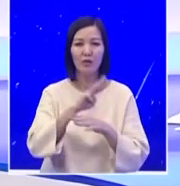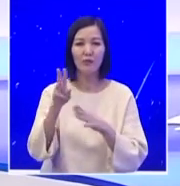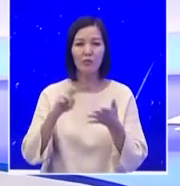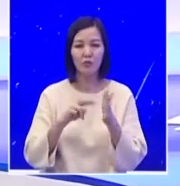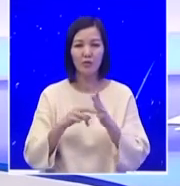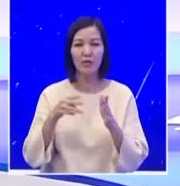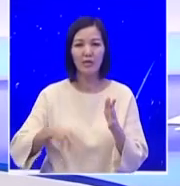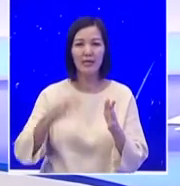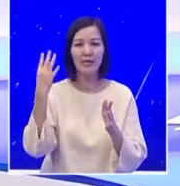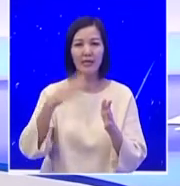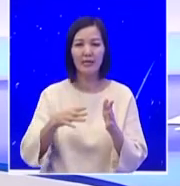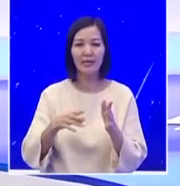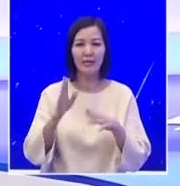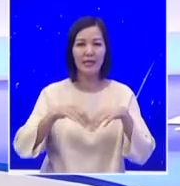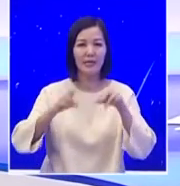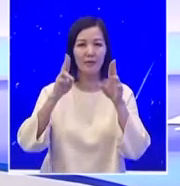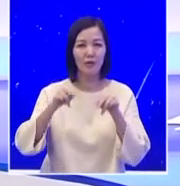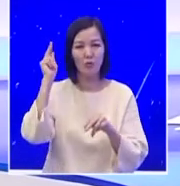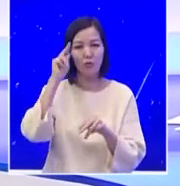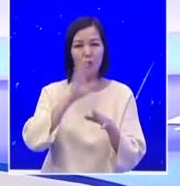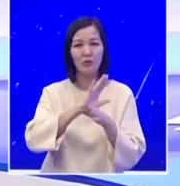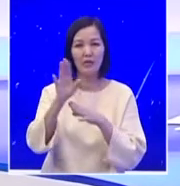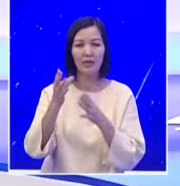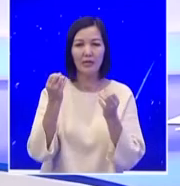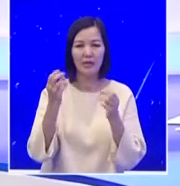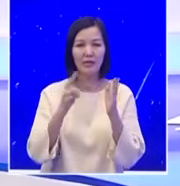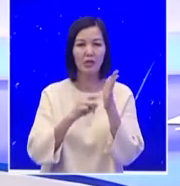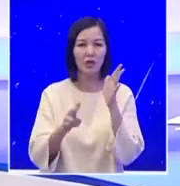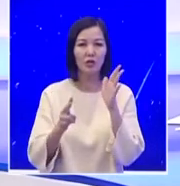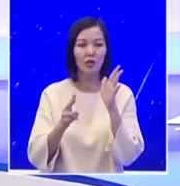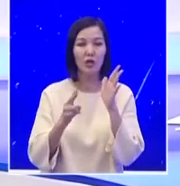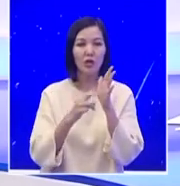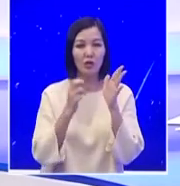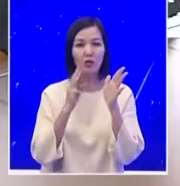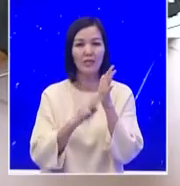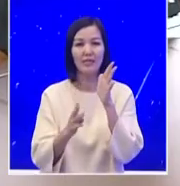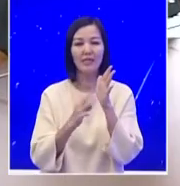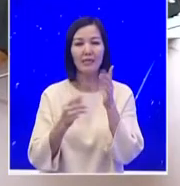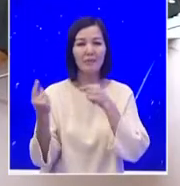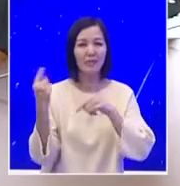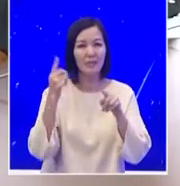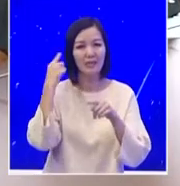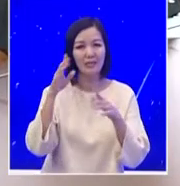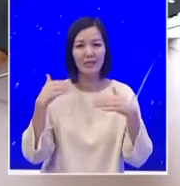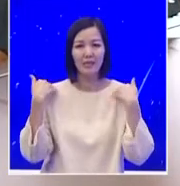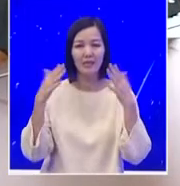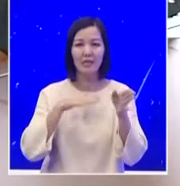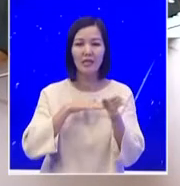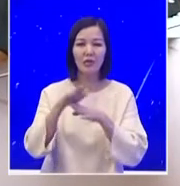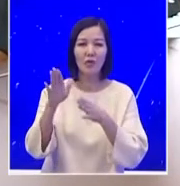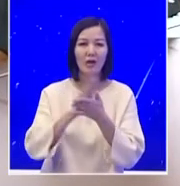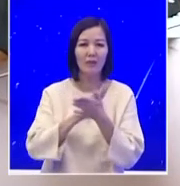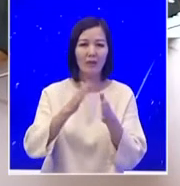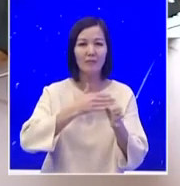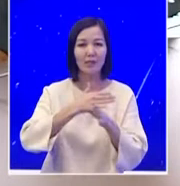қамту көзделген. 4040-ы кәсіптік оқытуға жіберіледі. Тағы 788-ине бизнес идеяларын іске асыруға